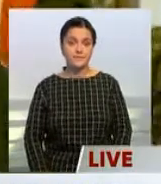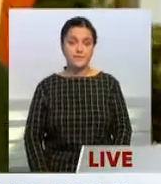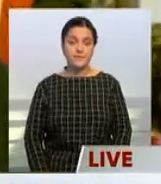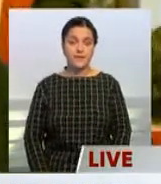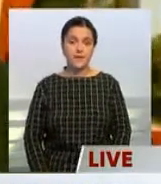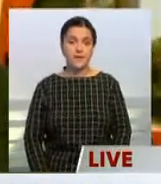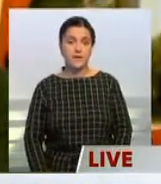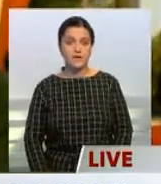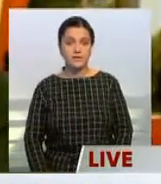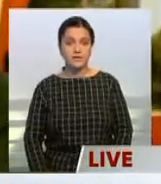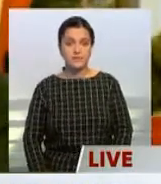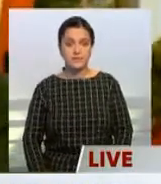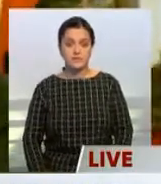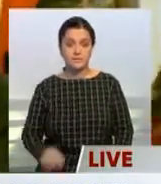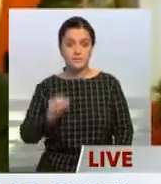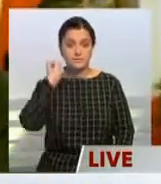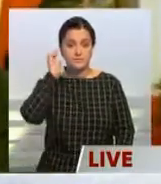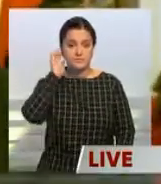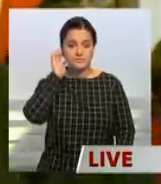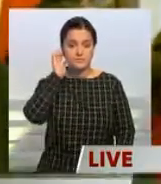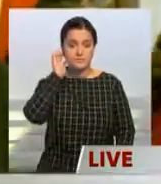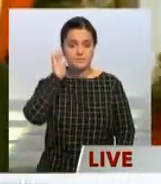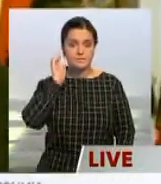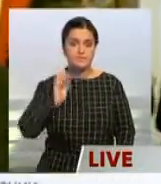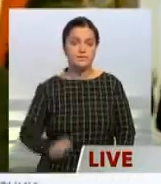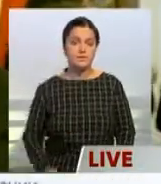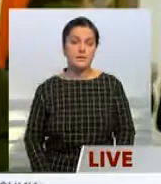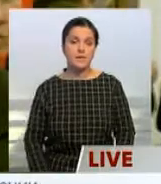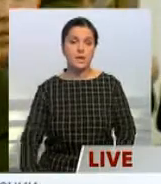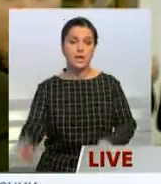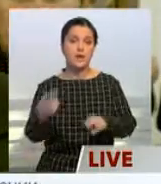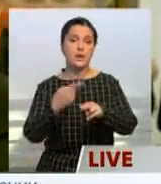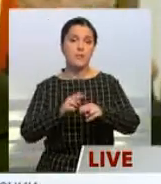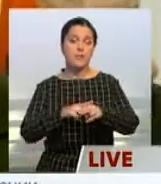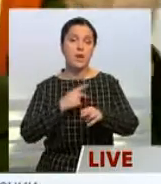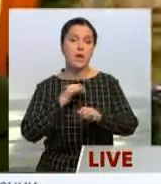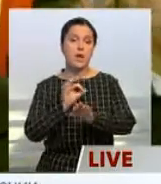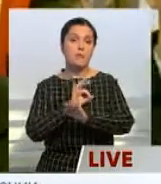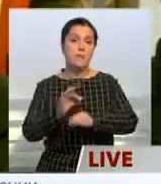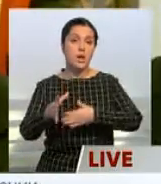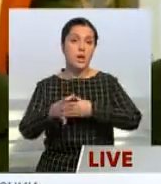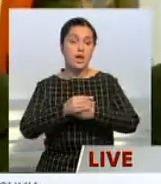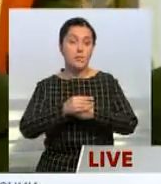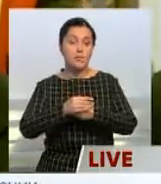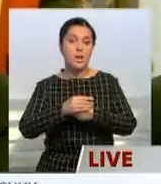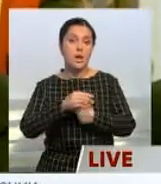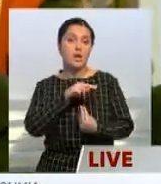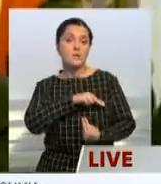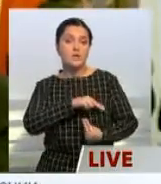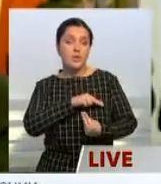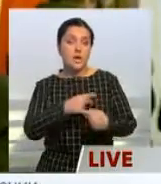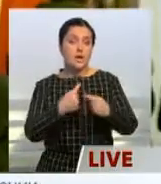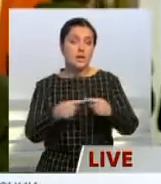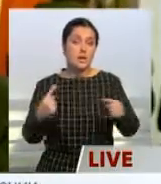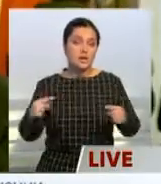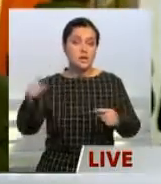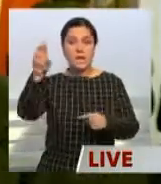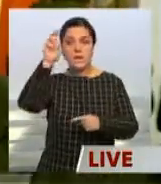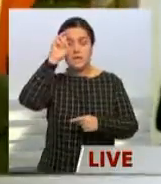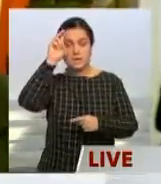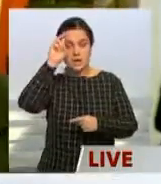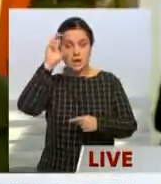в деятельности нашей ассоциации – это как раз сотрудничество с разными странами, как раз по